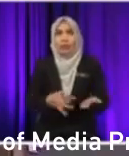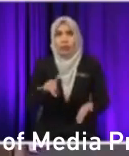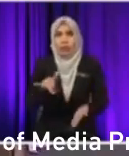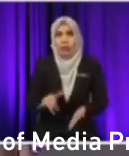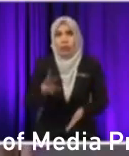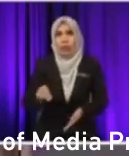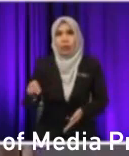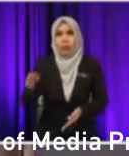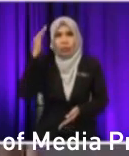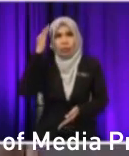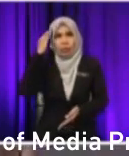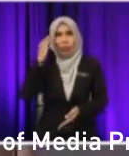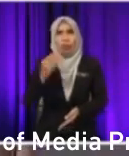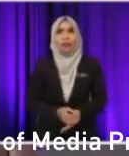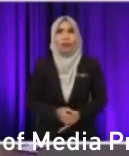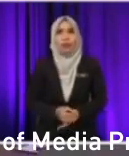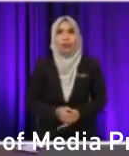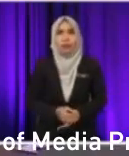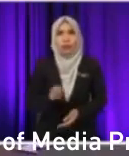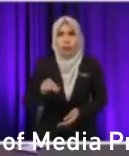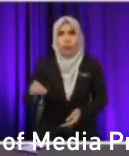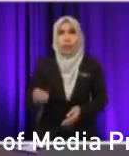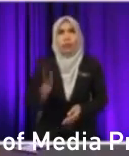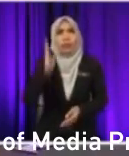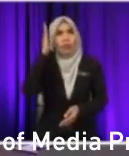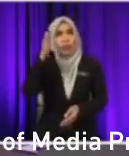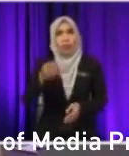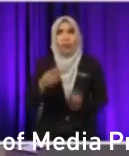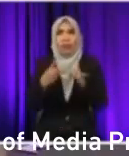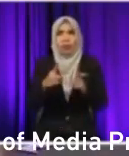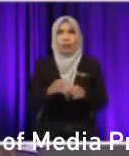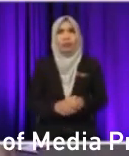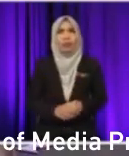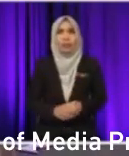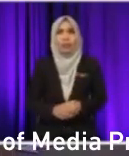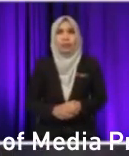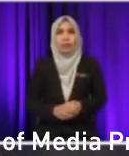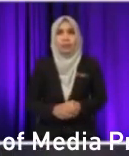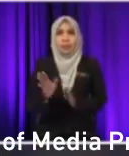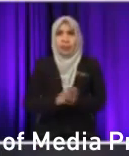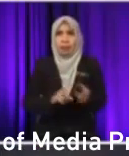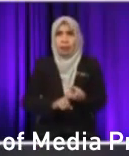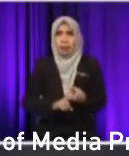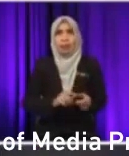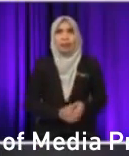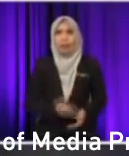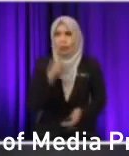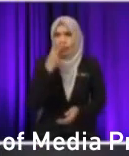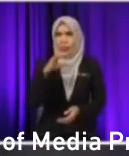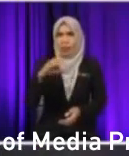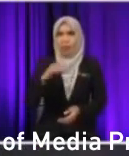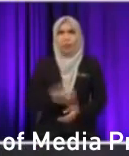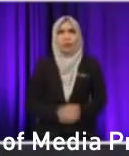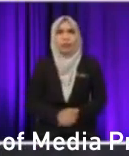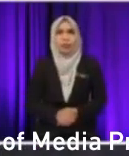akan menjawab pada bahagian pada soalan B. Berkait. Berkait. Okey. And then kita tengok pula C. C pun dia